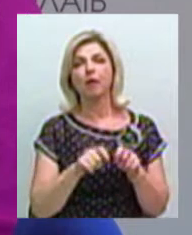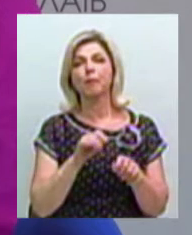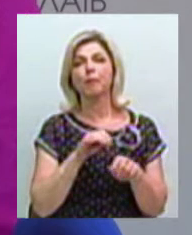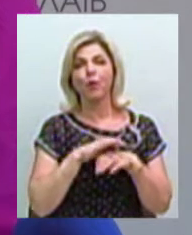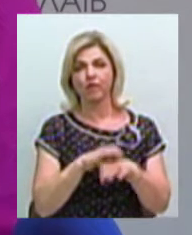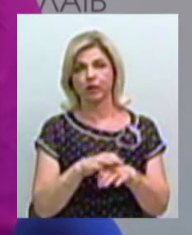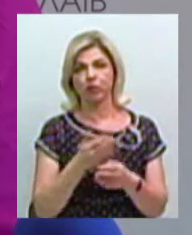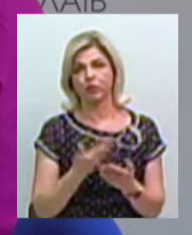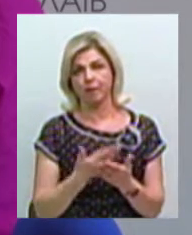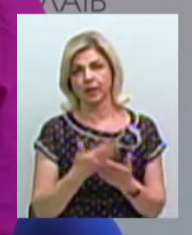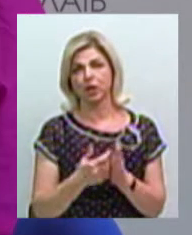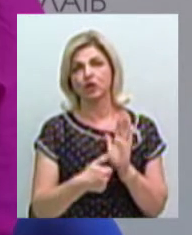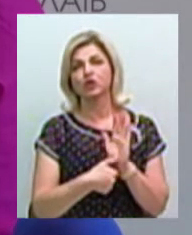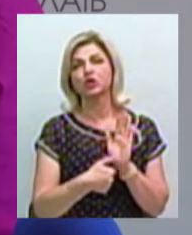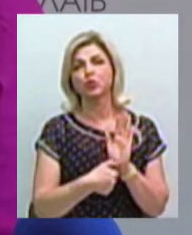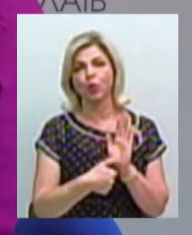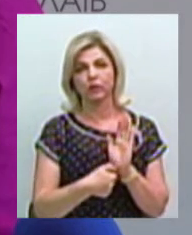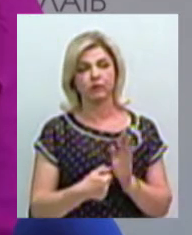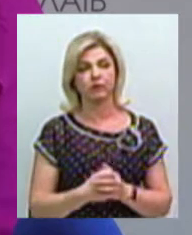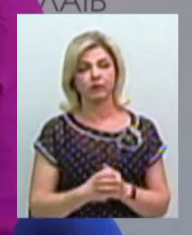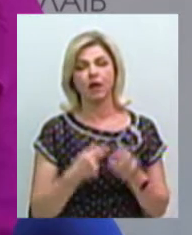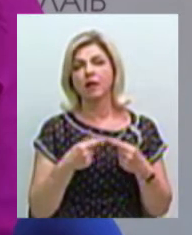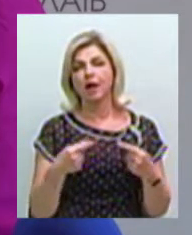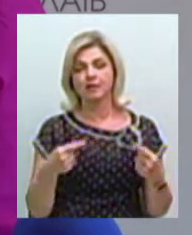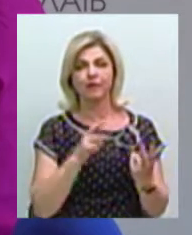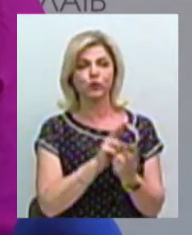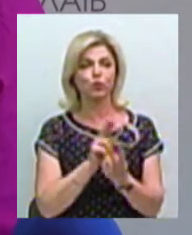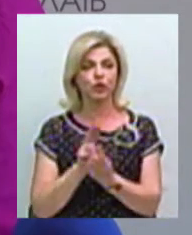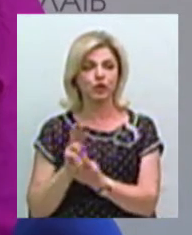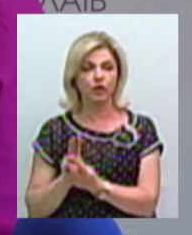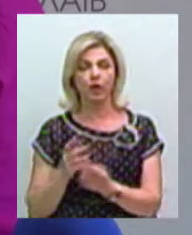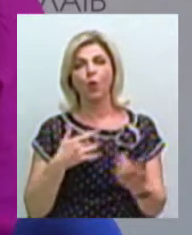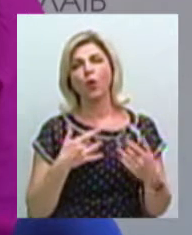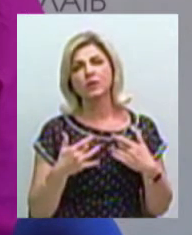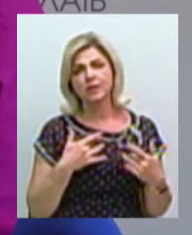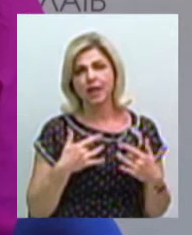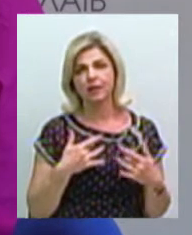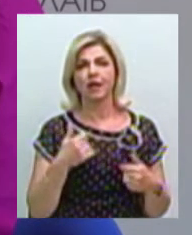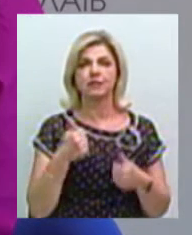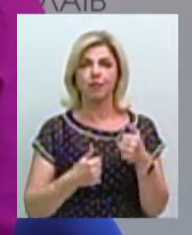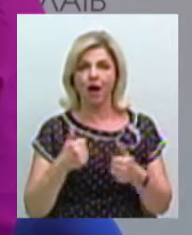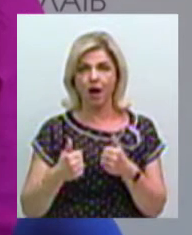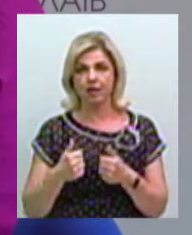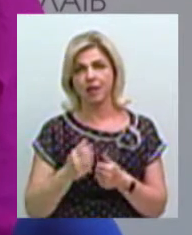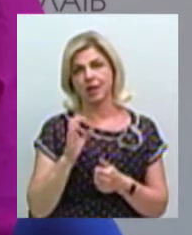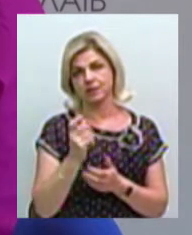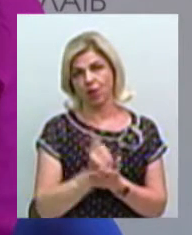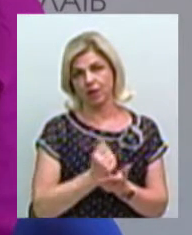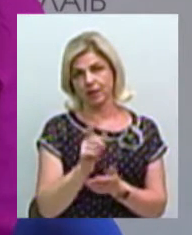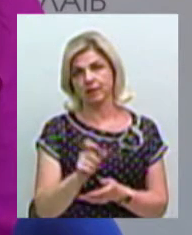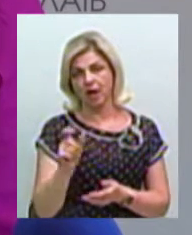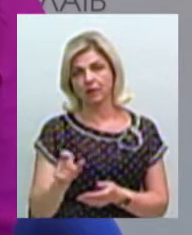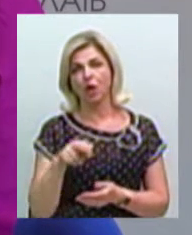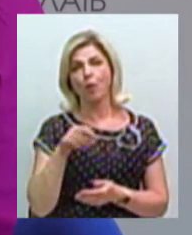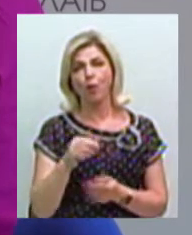близько 600 всіляких зустрічей, концертів, змагань кандидатами по одномандатним